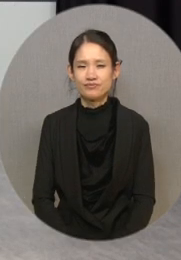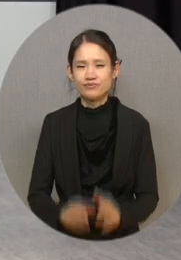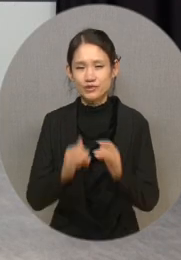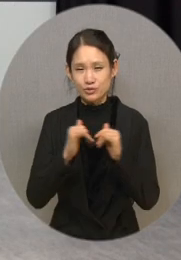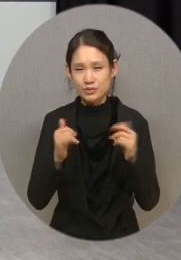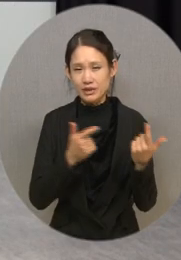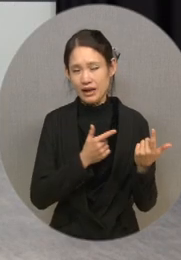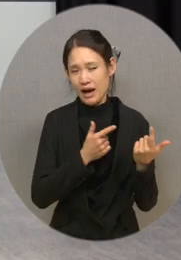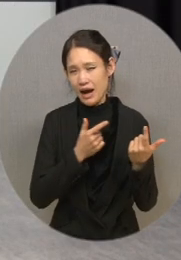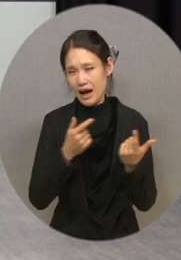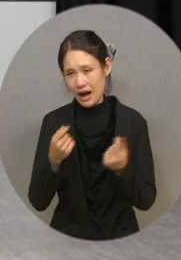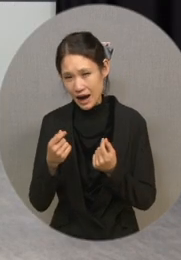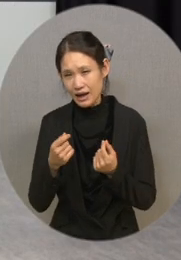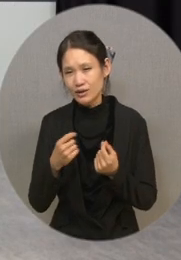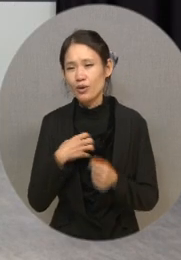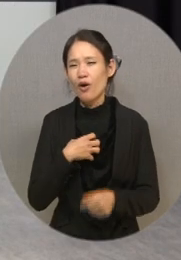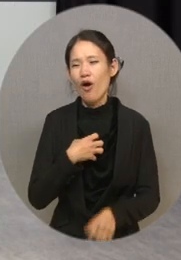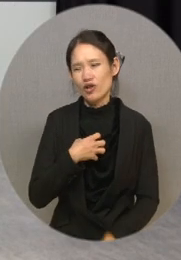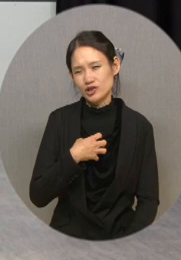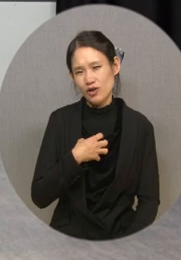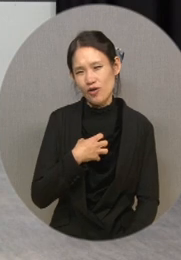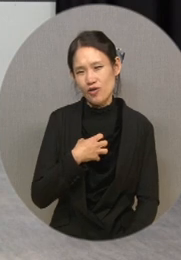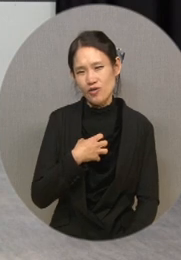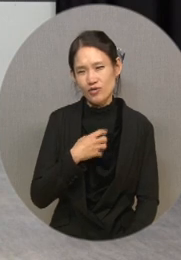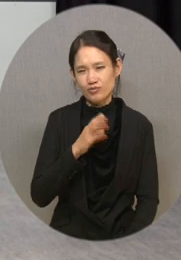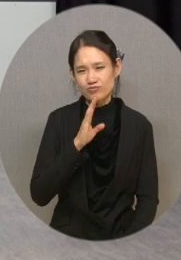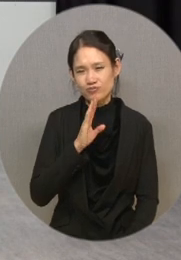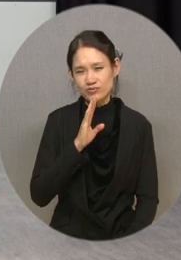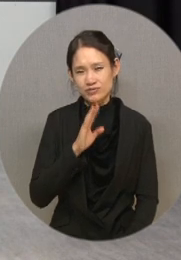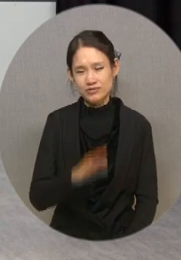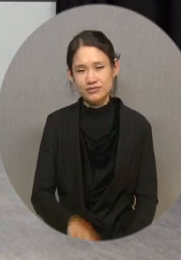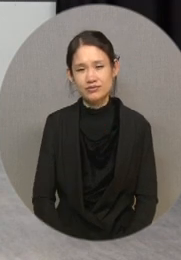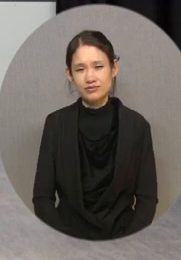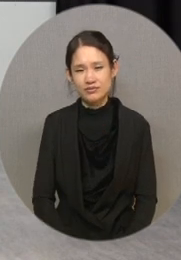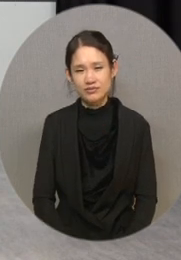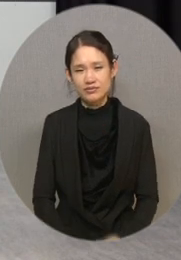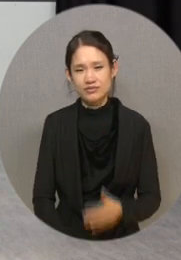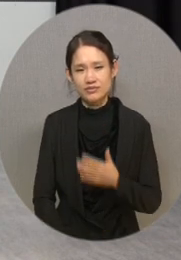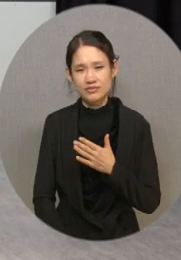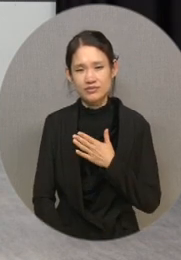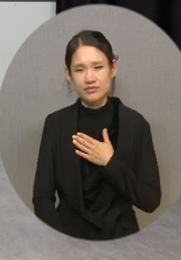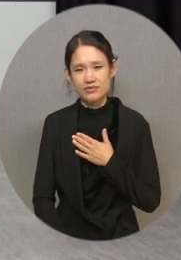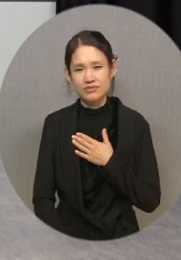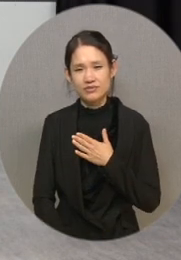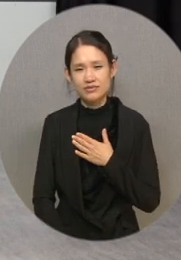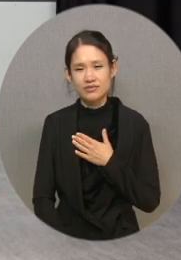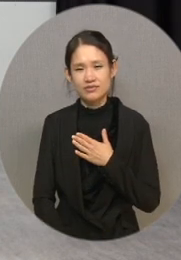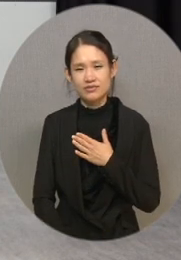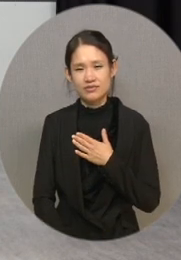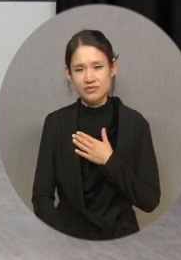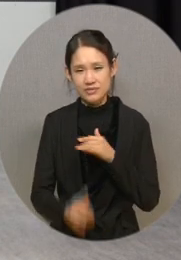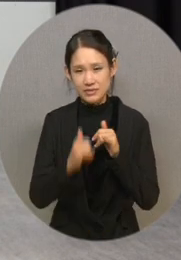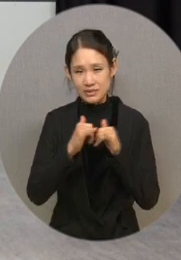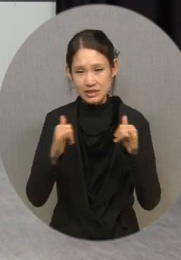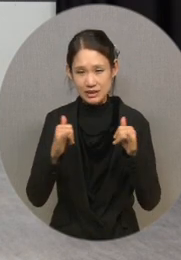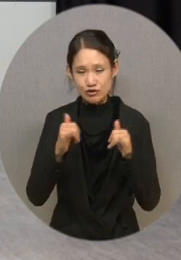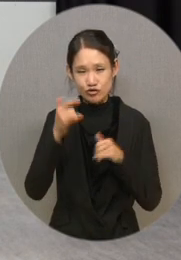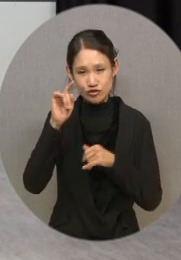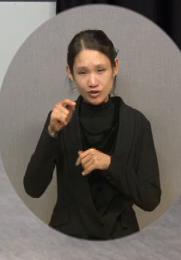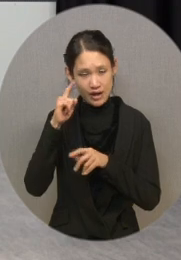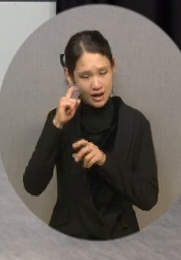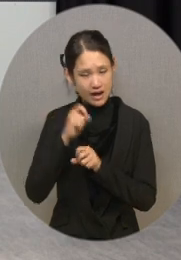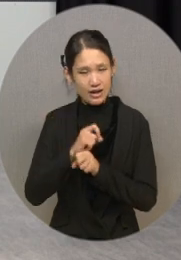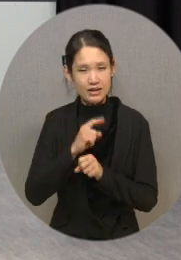다 지금 고문님 같이 걱정하고 있지 않습니까? 제가 저도 조금 사회학을 했으니까 인구학도 좀